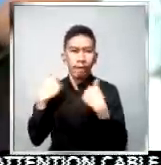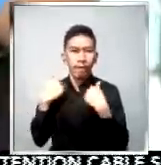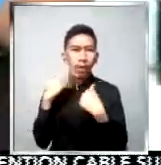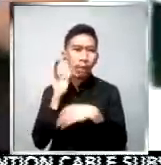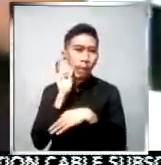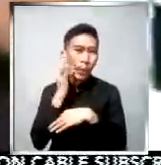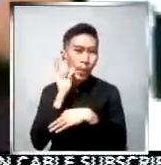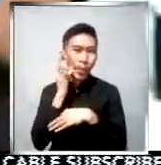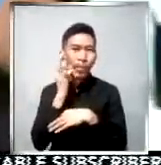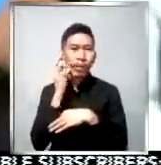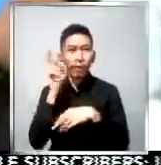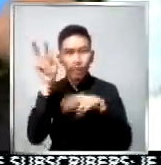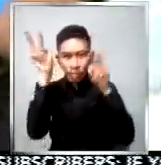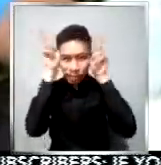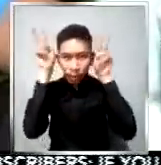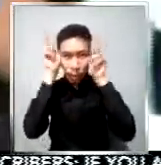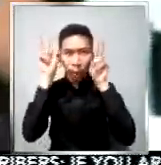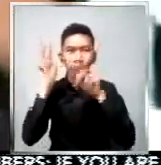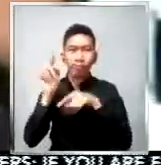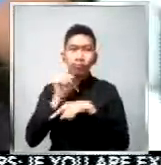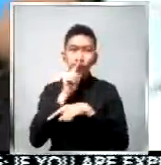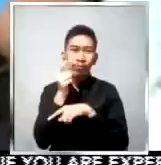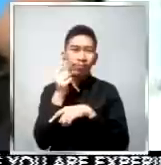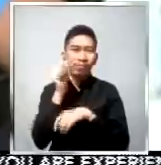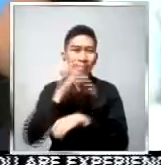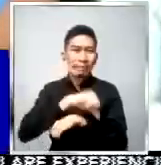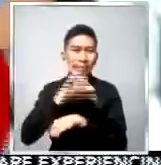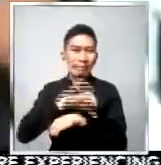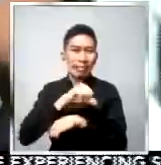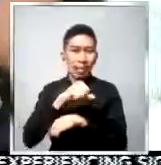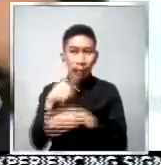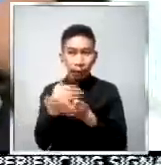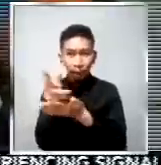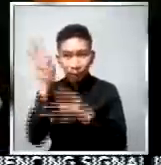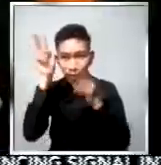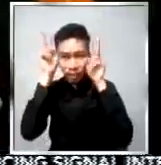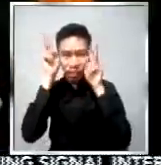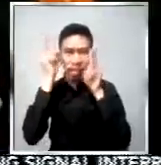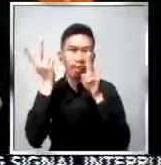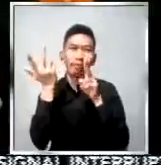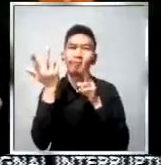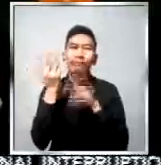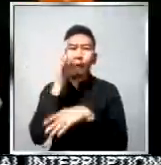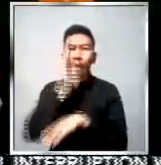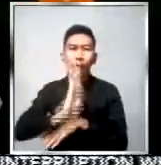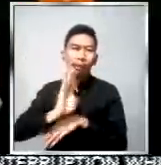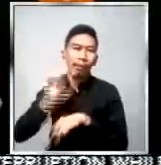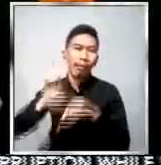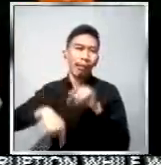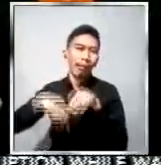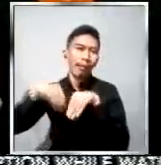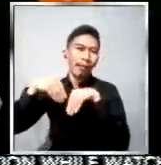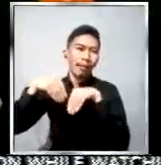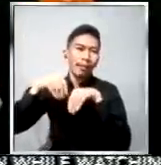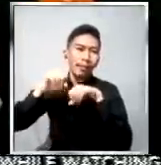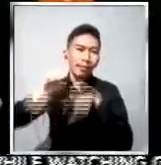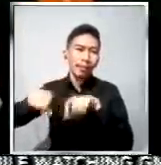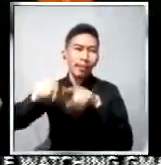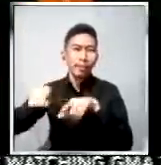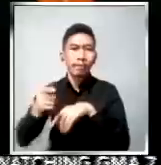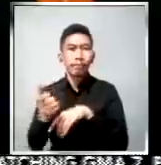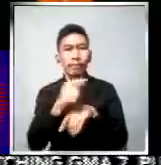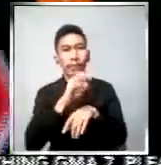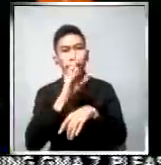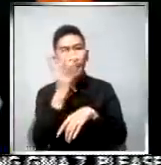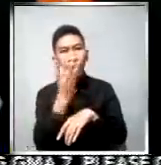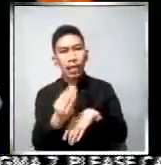na yung ibang gulay po, hindi na nila mapapakinabangan, hindi na nila may ibibenta. Sa Batangas City, pinalikas ang nasa 80 pamilyang